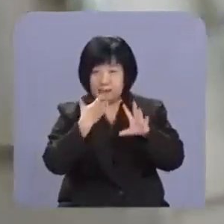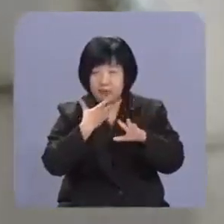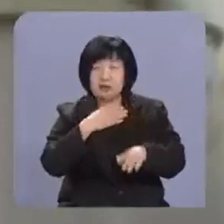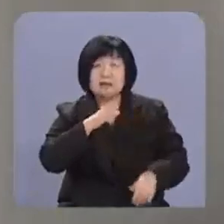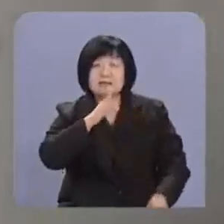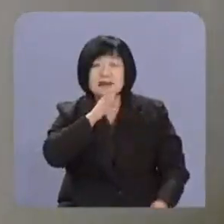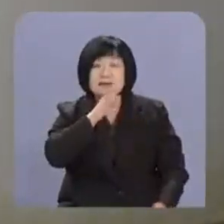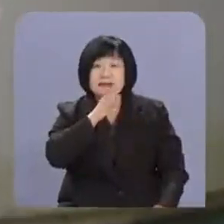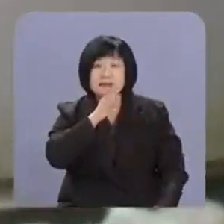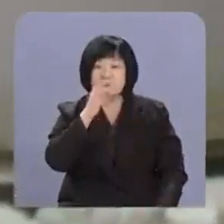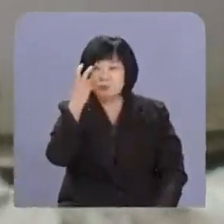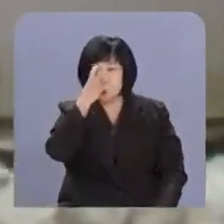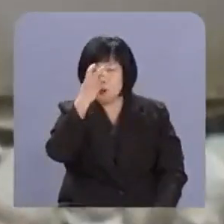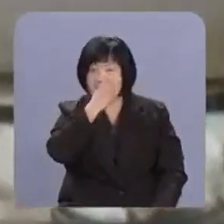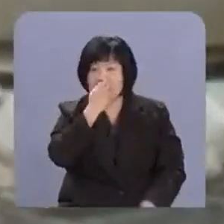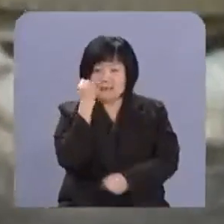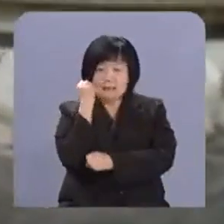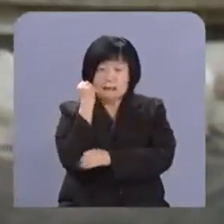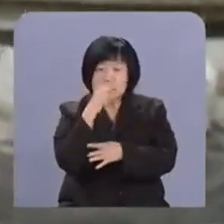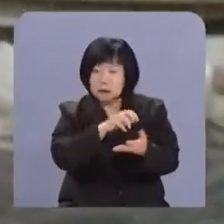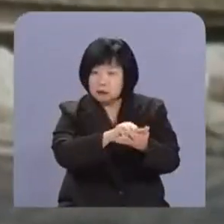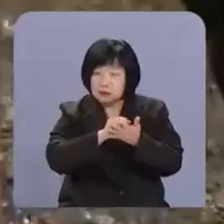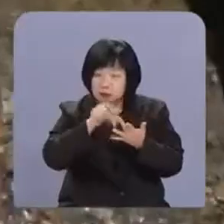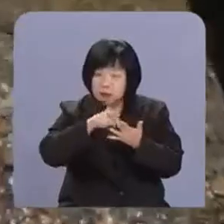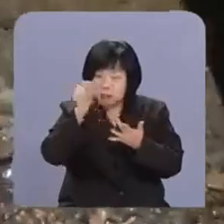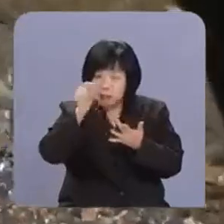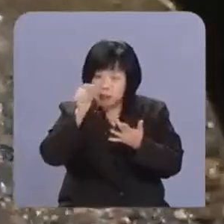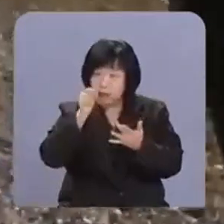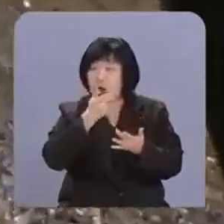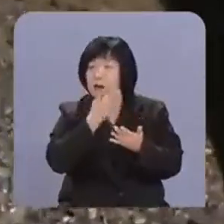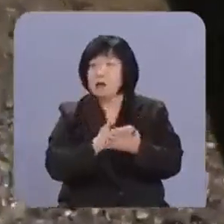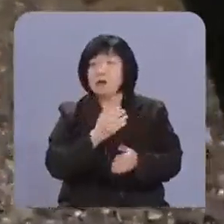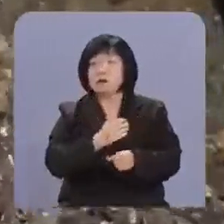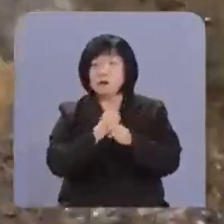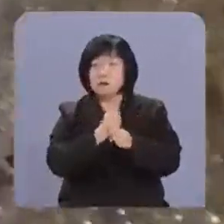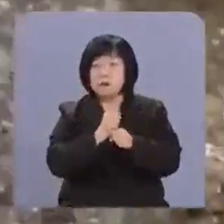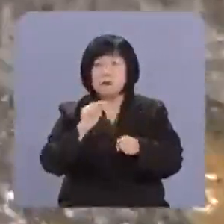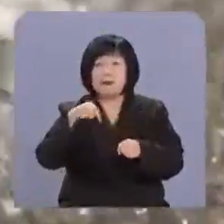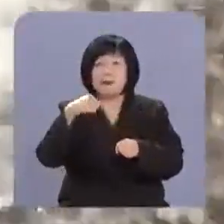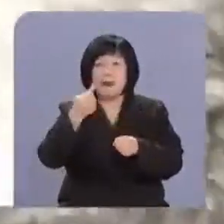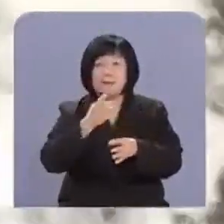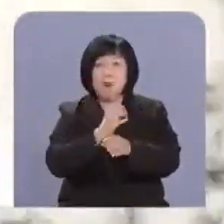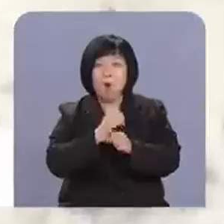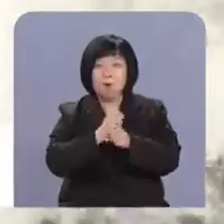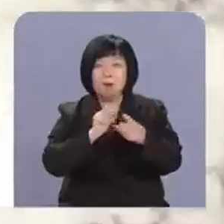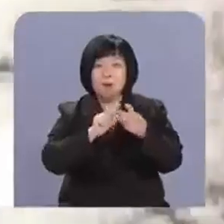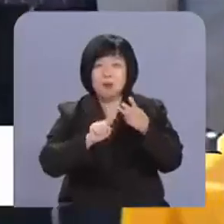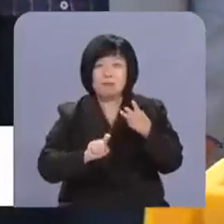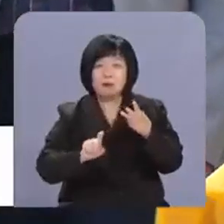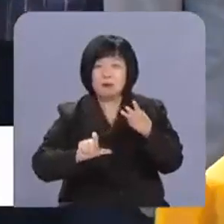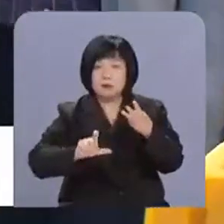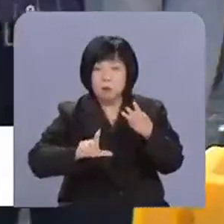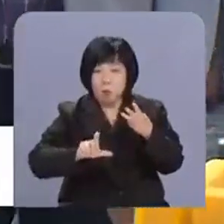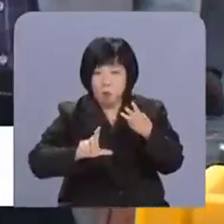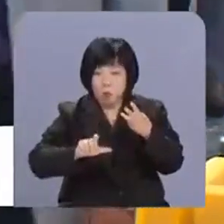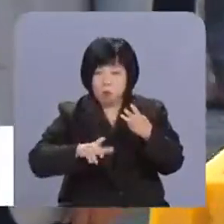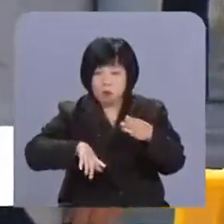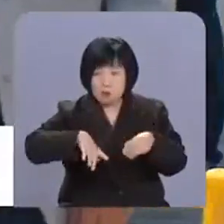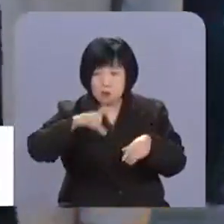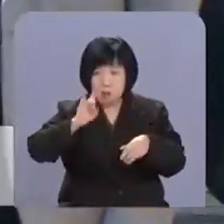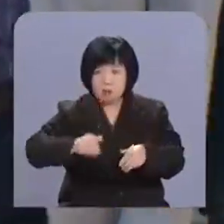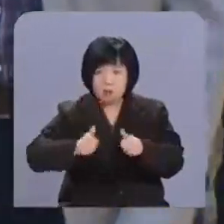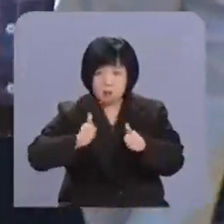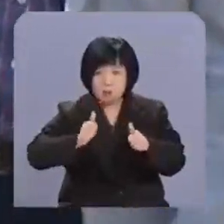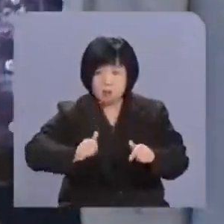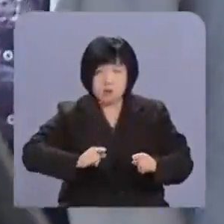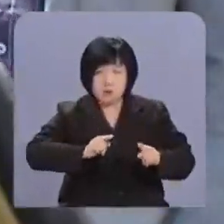근거로 채택될런지도 법리 다툼의 핵심 사항입니다. 다음 변론 기일은 3월 15일. 애초 소송을 제기한